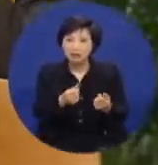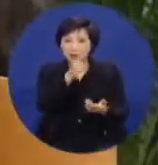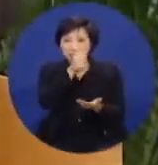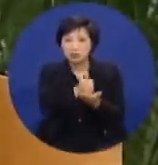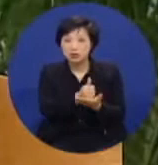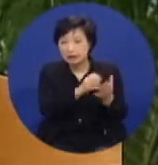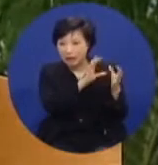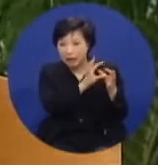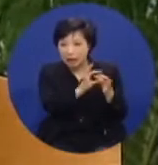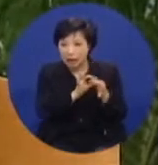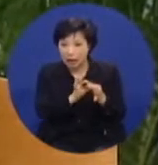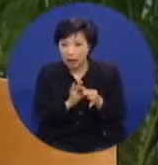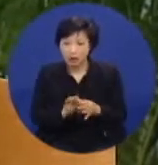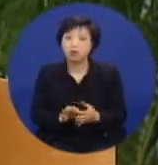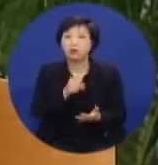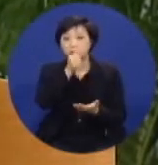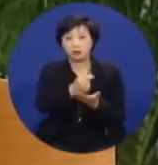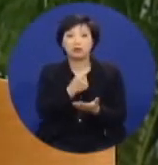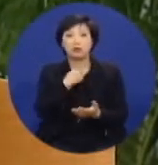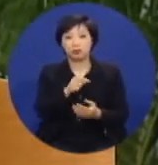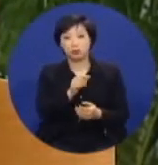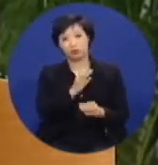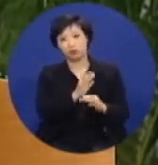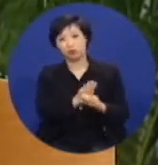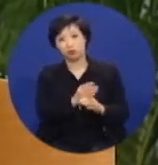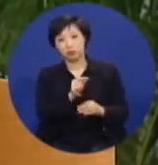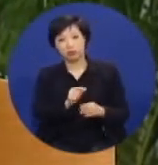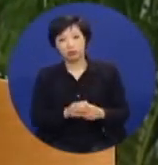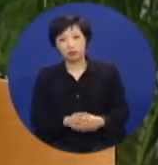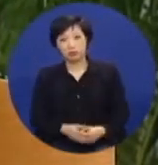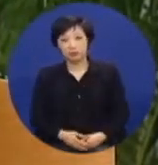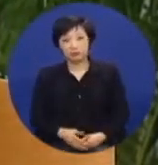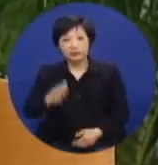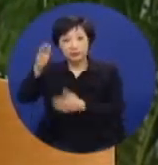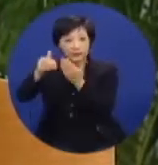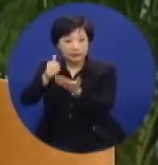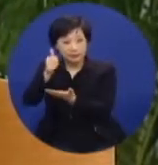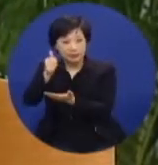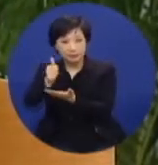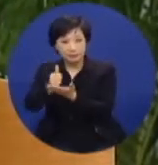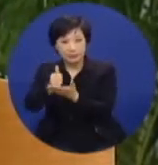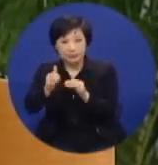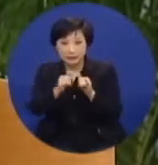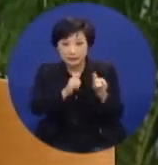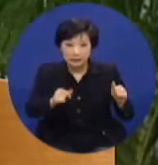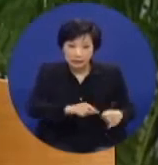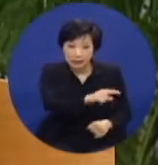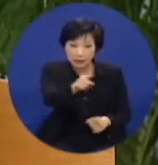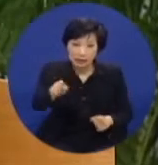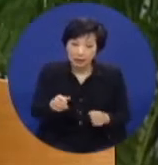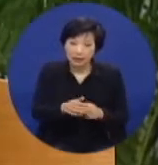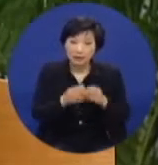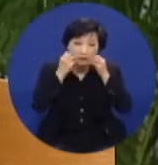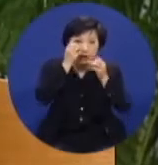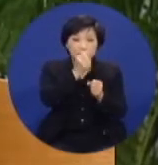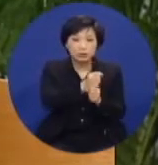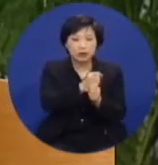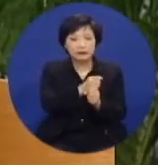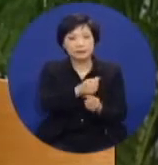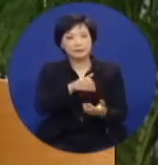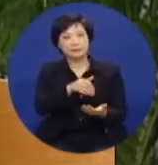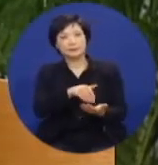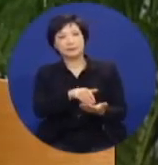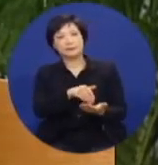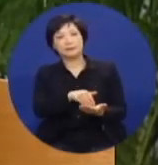계속 채 나갑니다 그래서 하나님께서 인간 취 쉼을 1 다